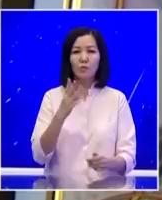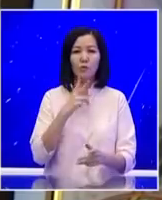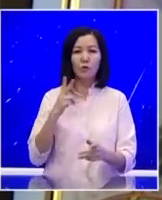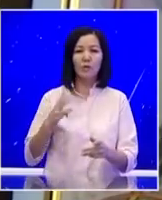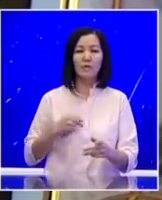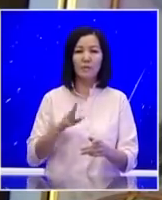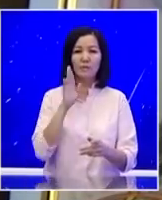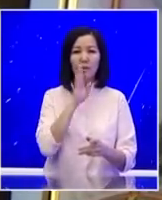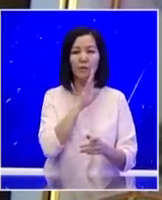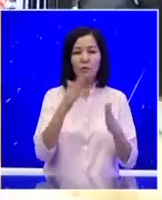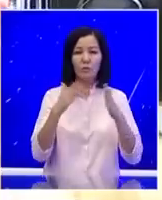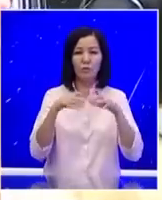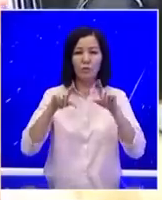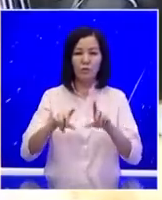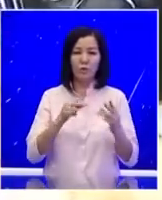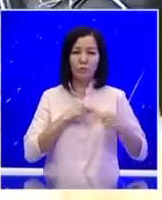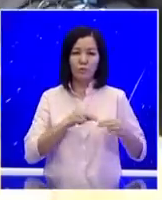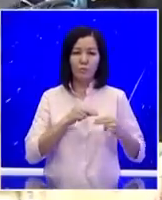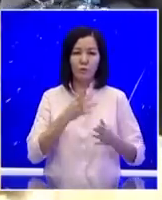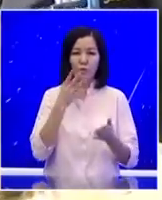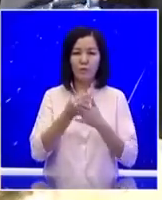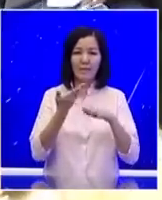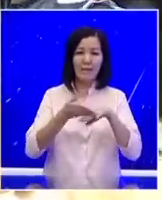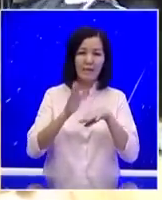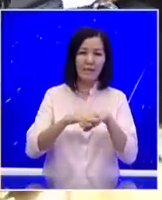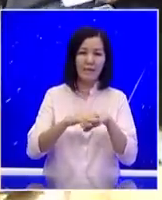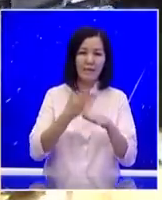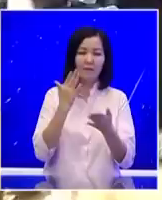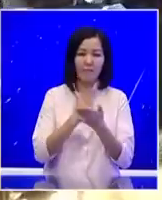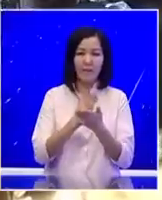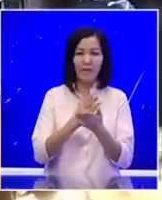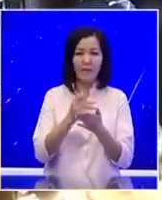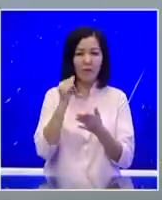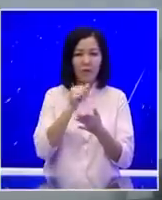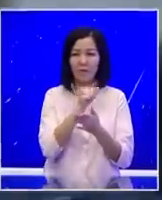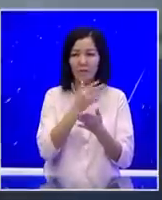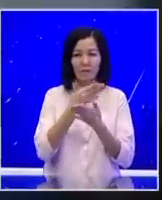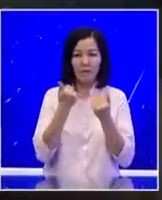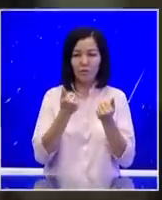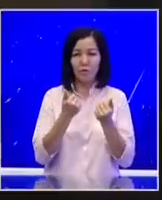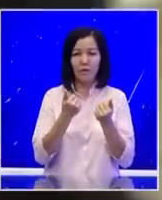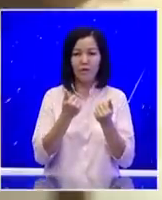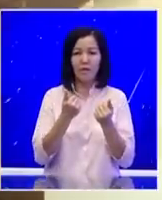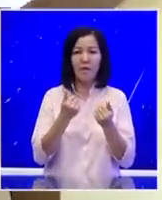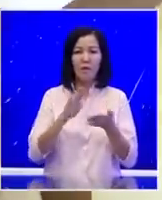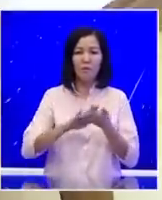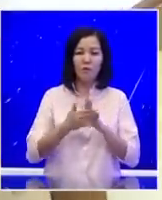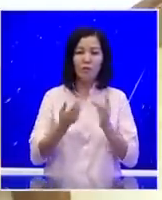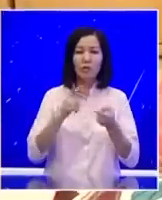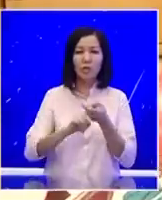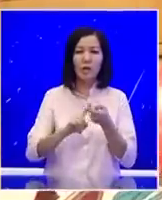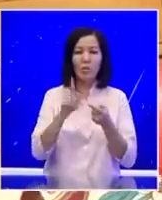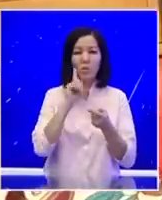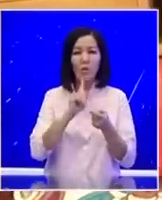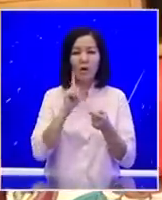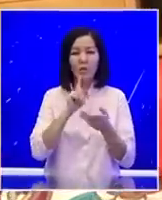анасы осылайша үйде отырып жұмыс істеудің де өзіндік қиыншылықтары бар екенін жасырмады. Дегенмен елдегі жағдайға байланысты уақытылы